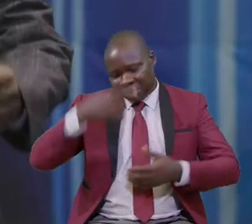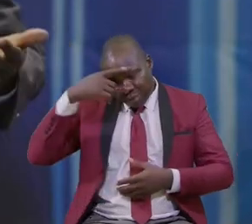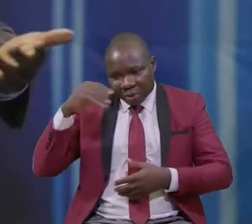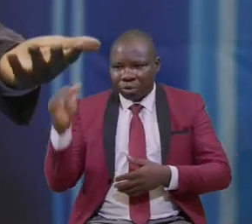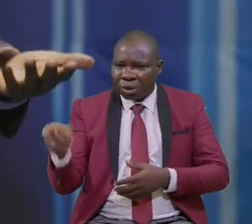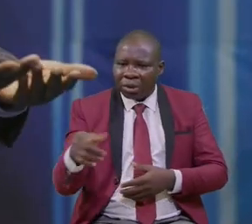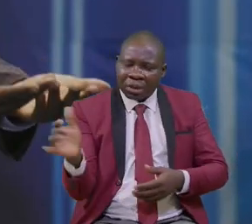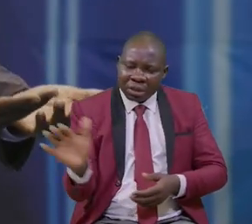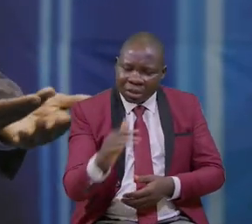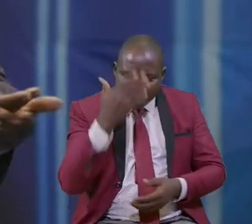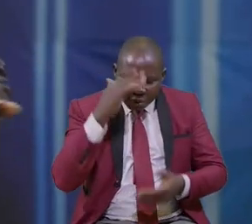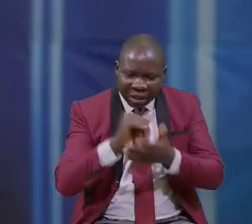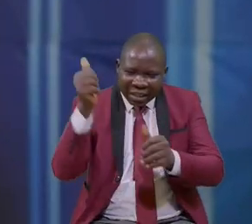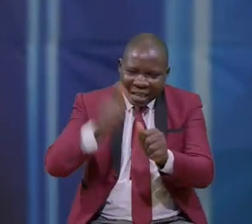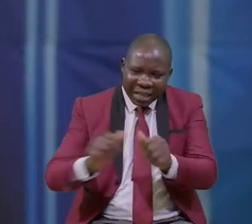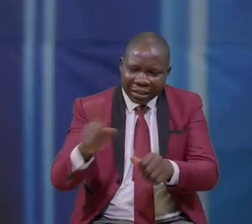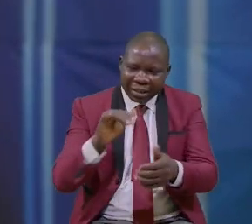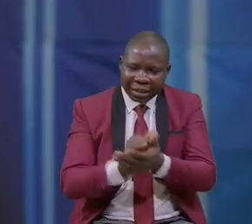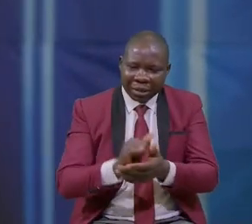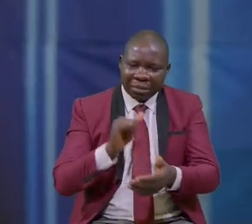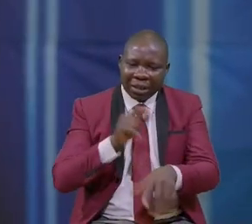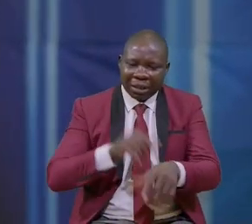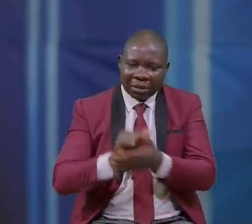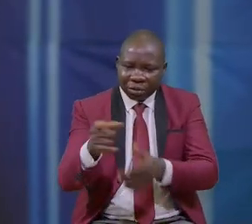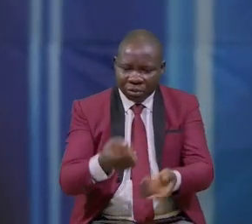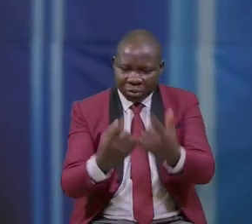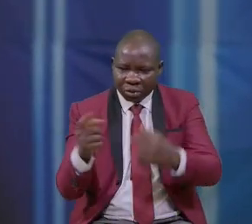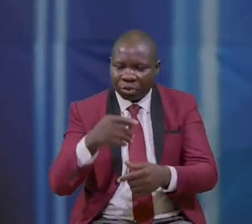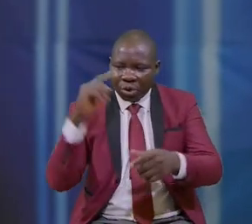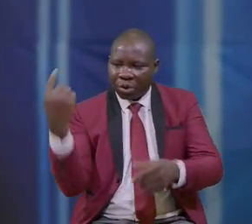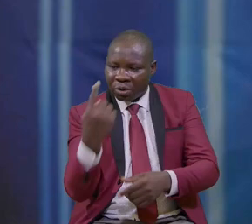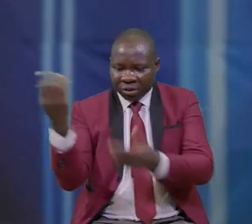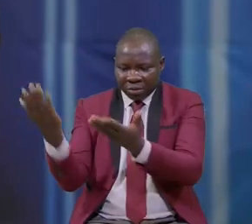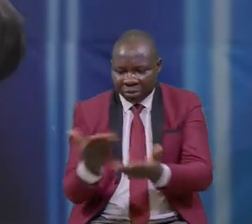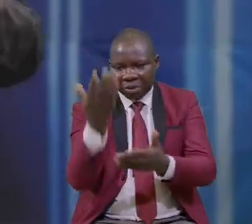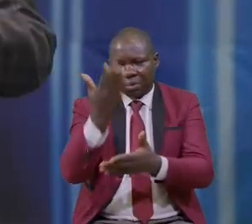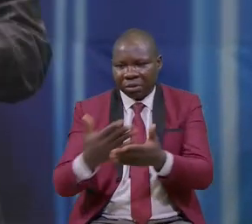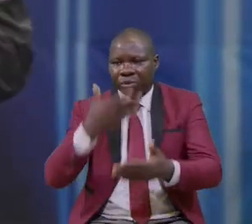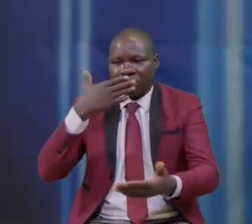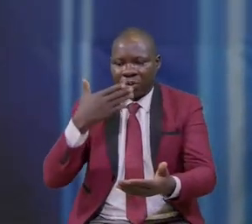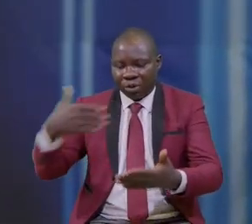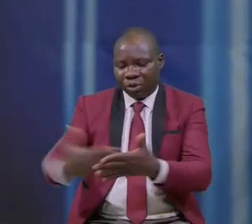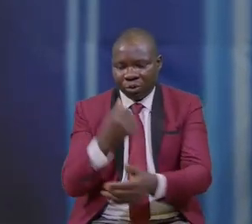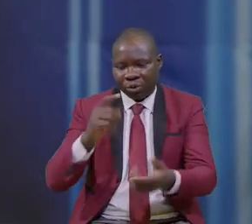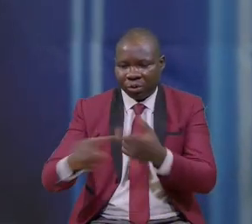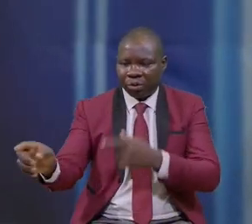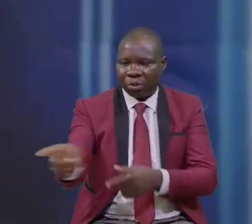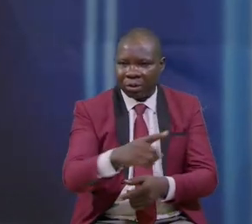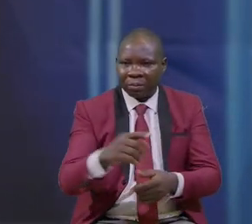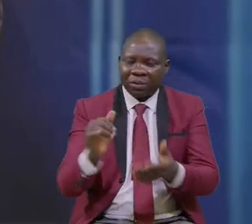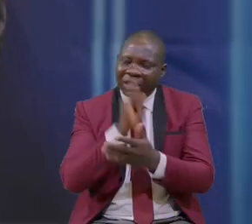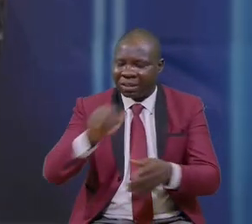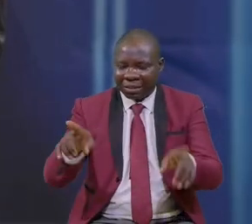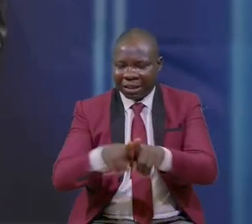fois qu'il vient, il amène toujours quelque chose pour nous. C'est ça la grâce de Dieu. Quand la grâce de Dieu